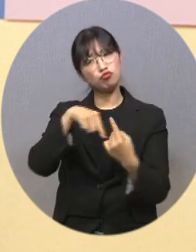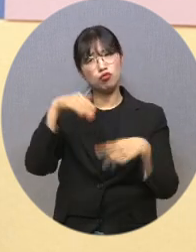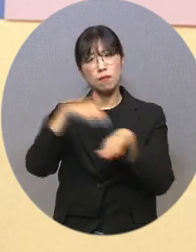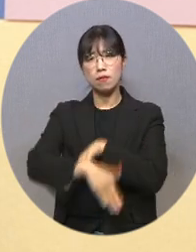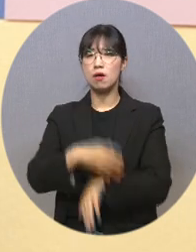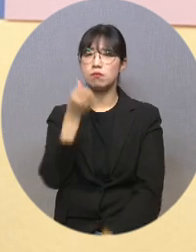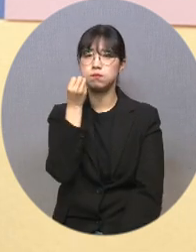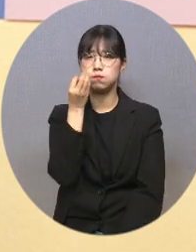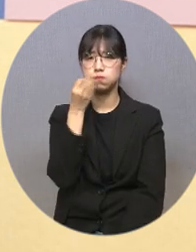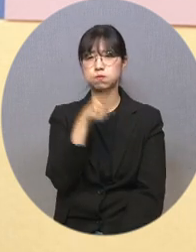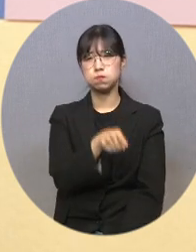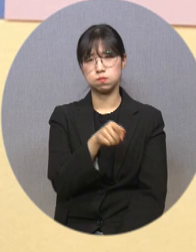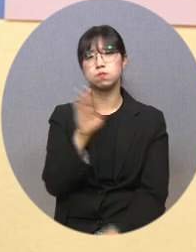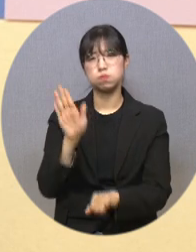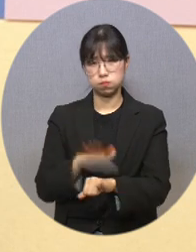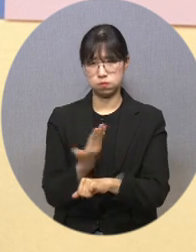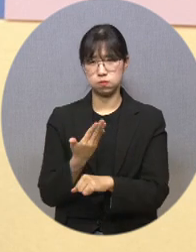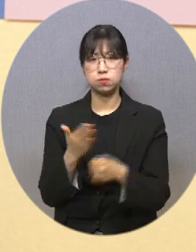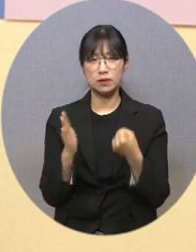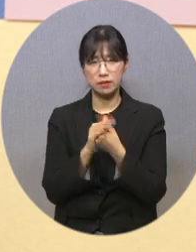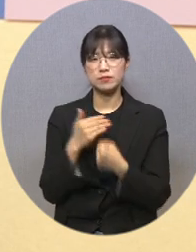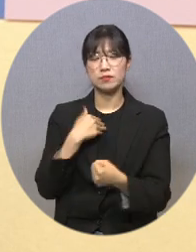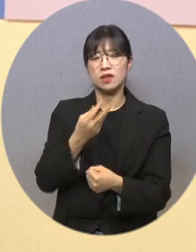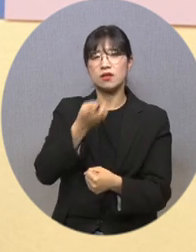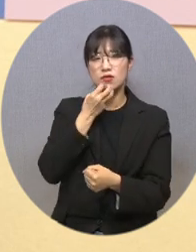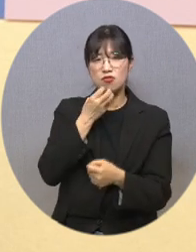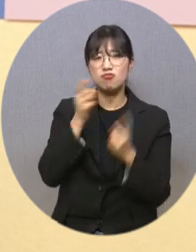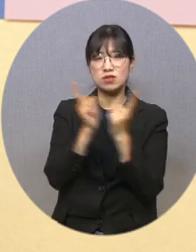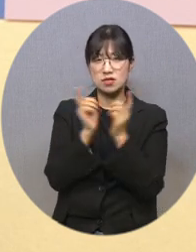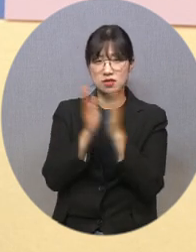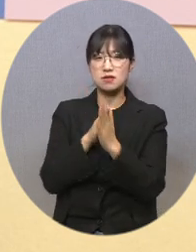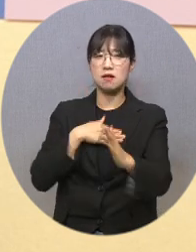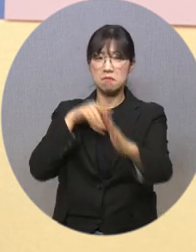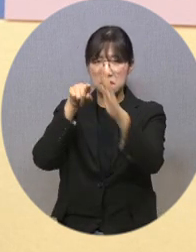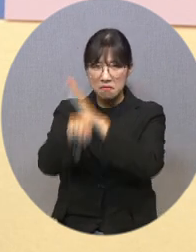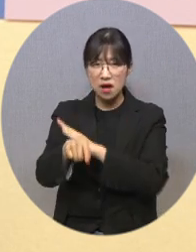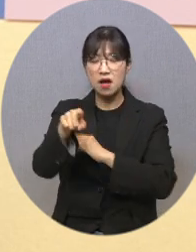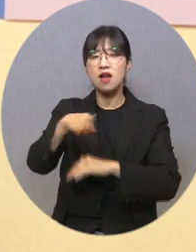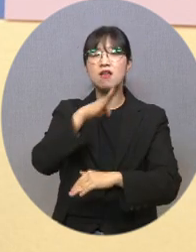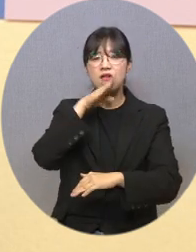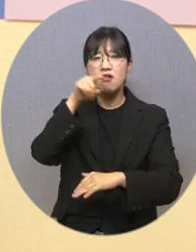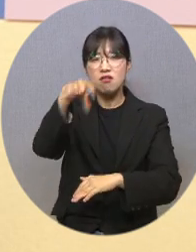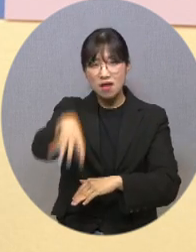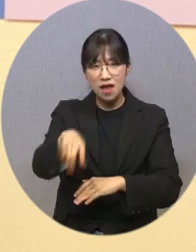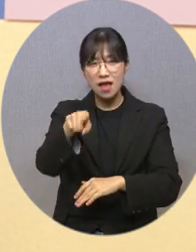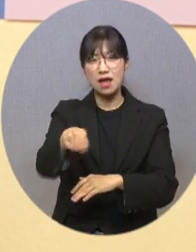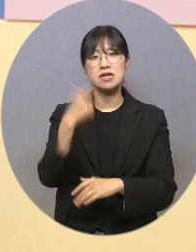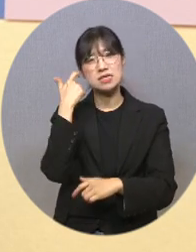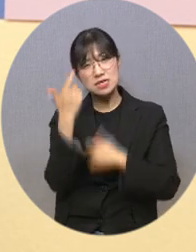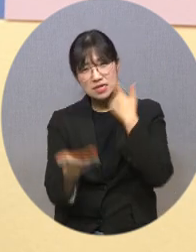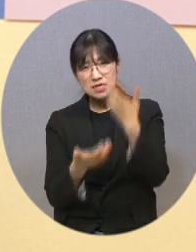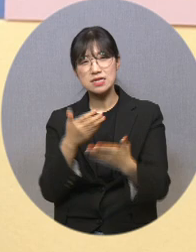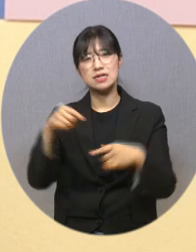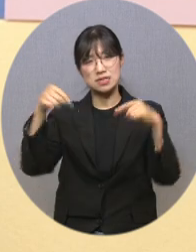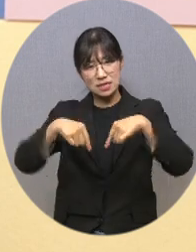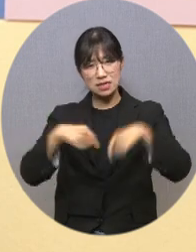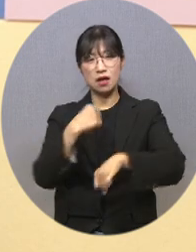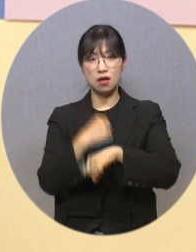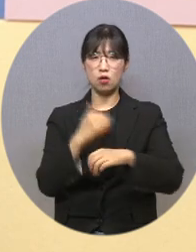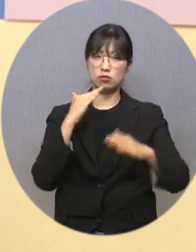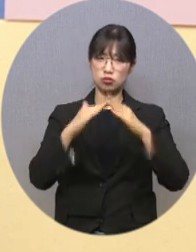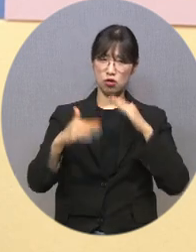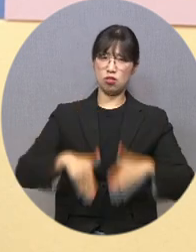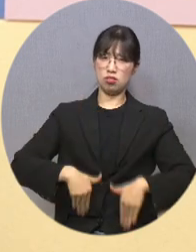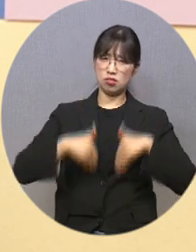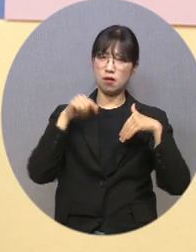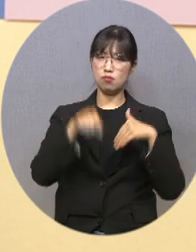그래서 제가 이제 서울에 직접 가서 현장 취재도 하고 사진도 찍고 그렇게 해서 전남도가 이렇게 운영을 하고